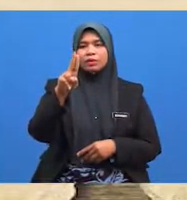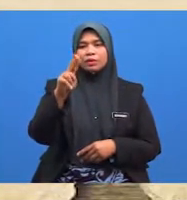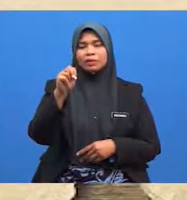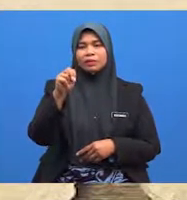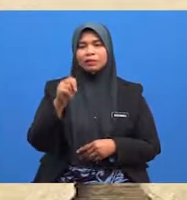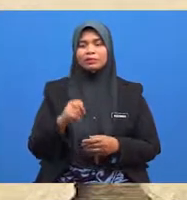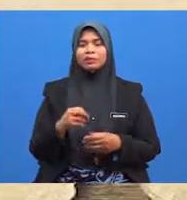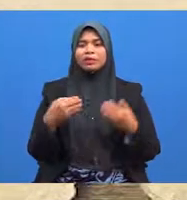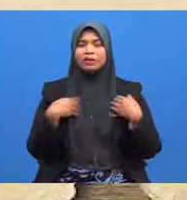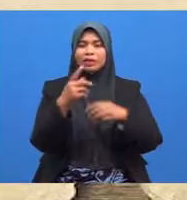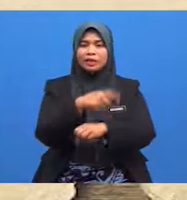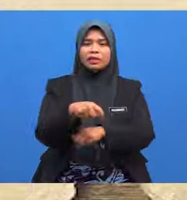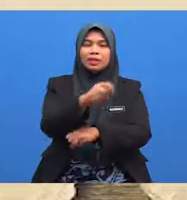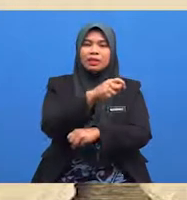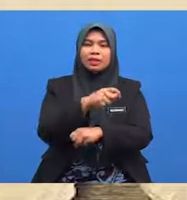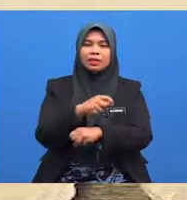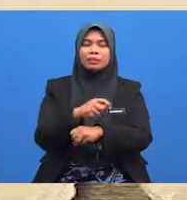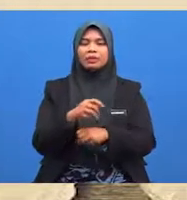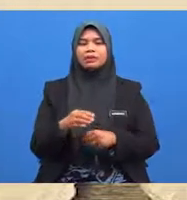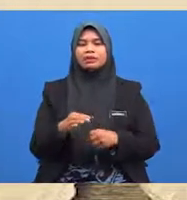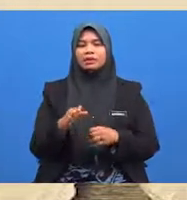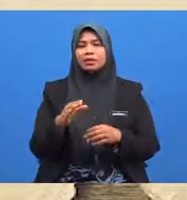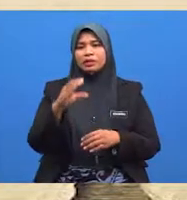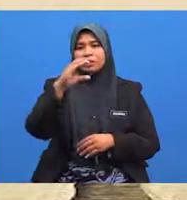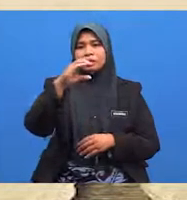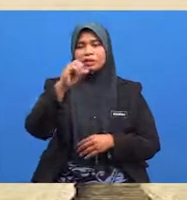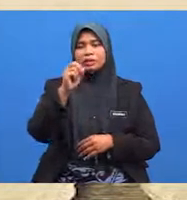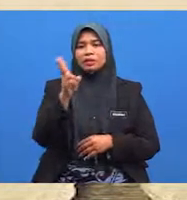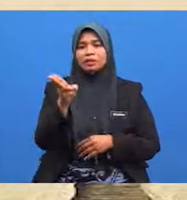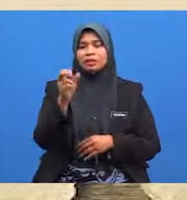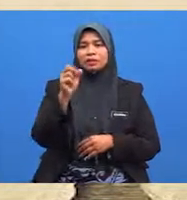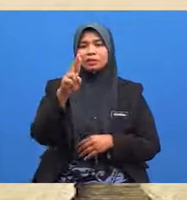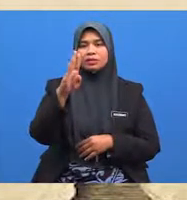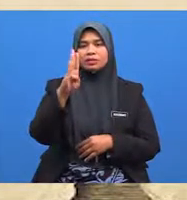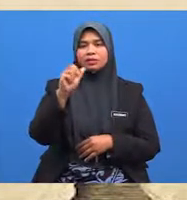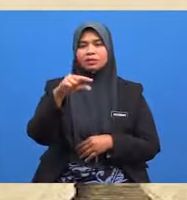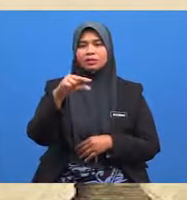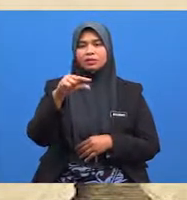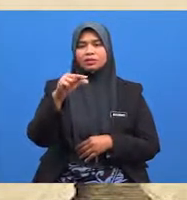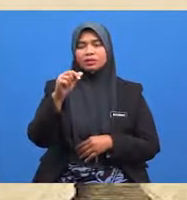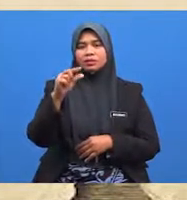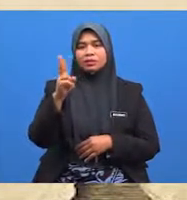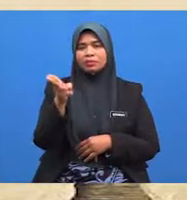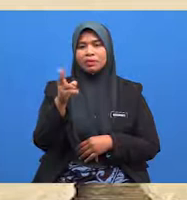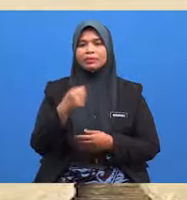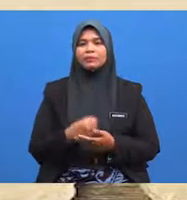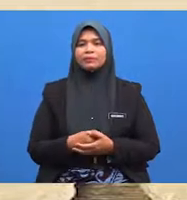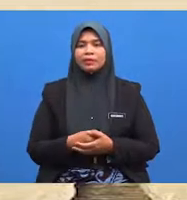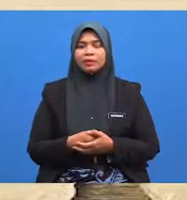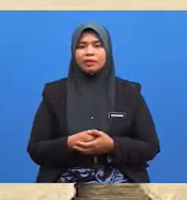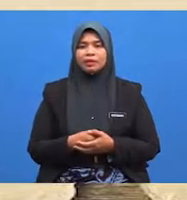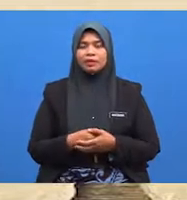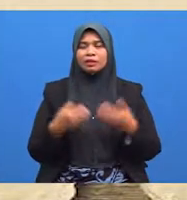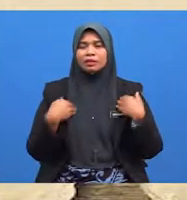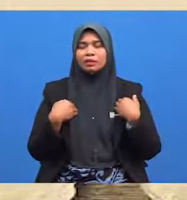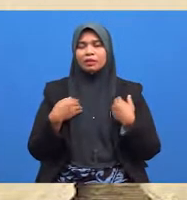Di sekitar makam Humayun misalnya, terdapat taman yang menerapkan unsur air yang dikenali sebagai